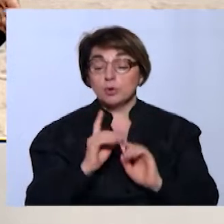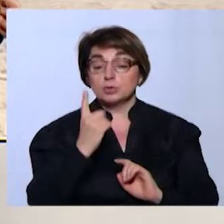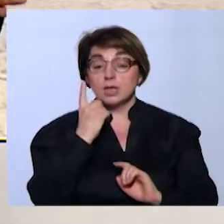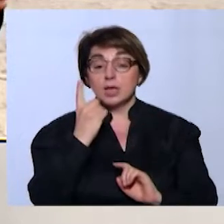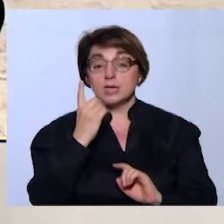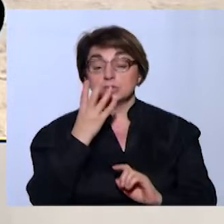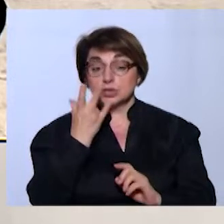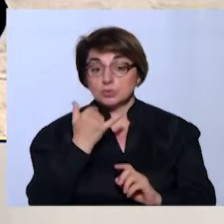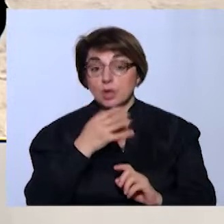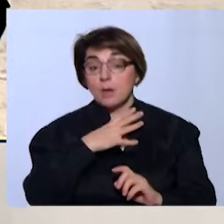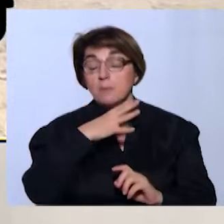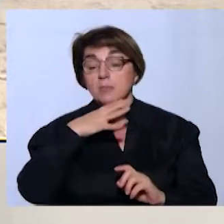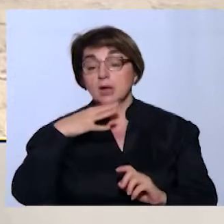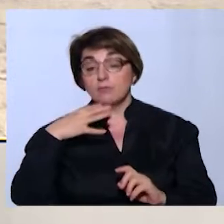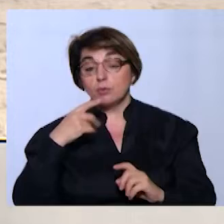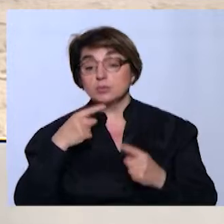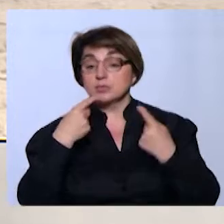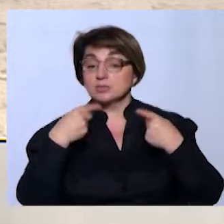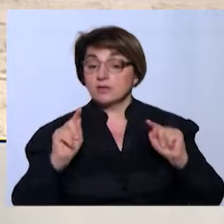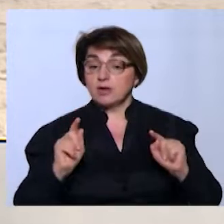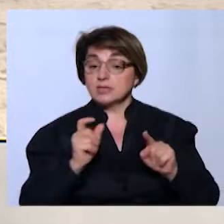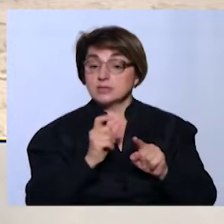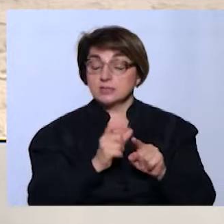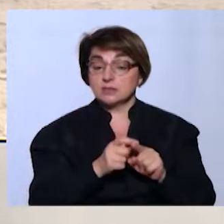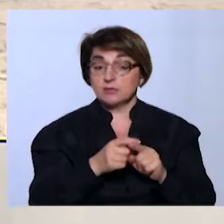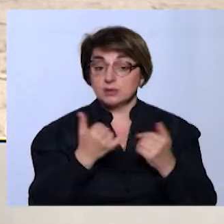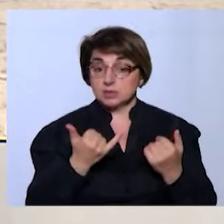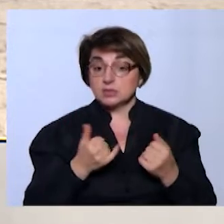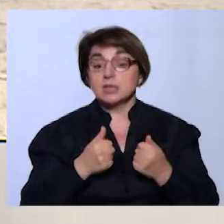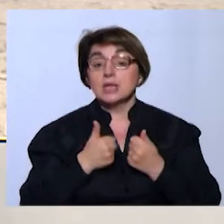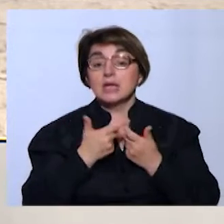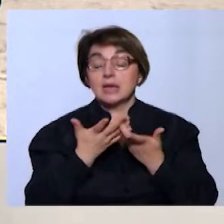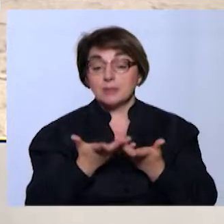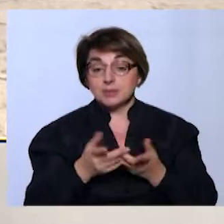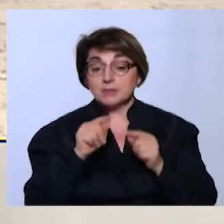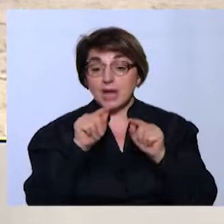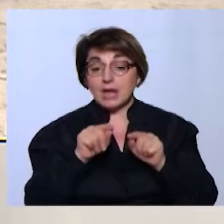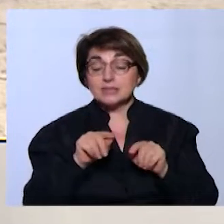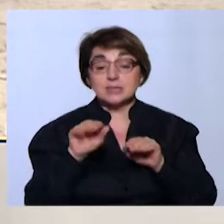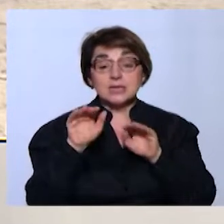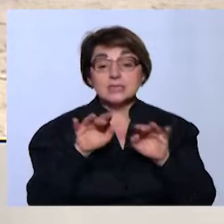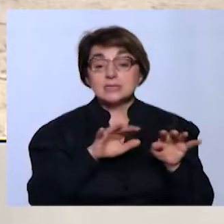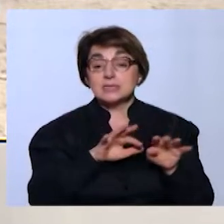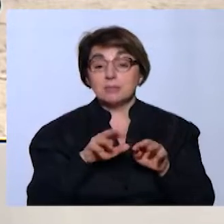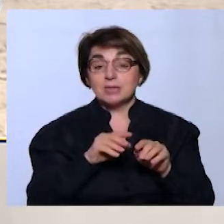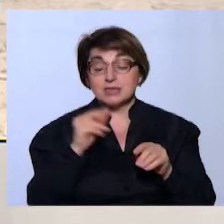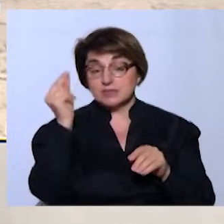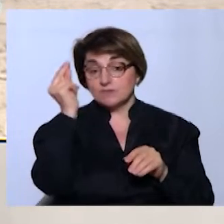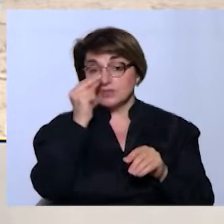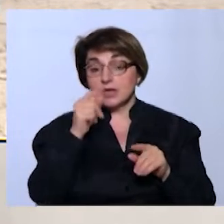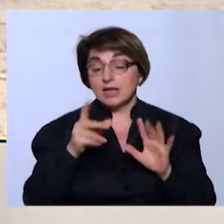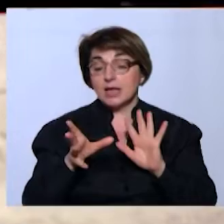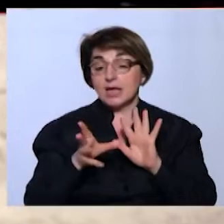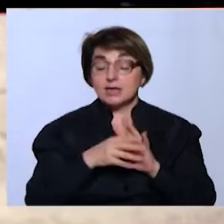სიტყვა, მრავლობით რიცხვში სხვა სიტყვა. Დღეს ჩვენ რამდენიმე ასეთ ზმნას ვისწავლით და